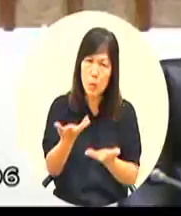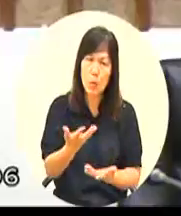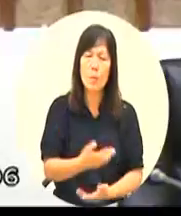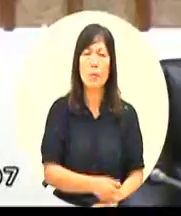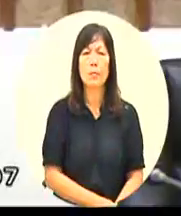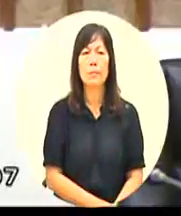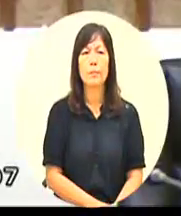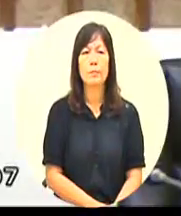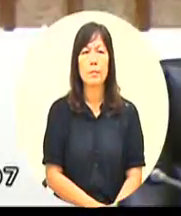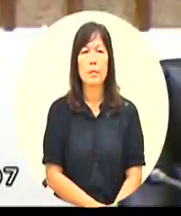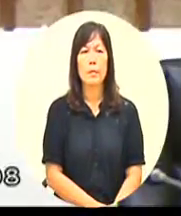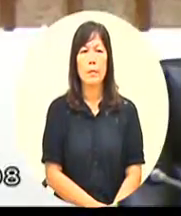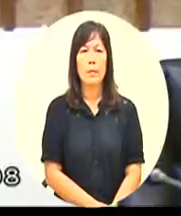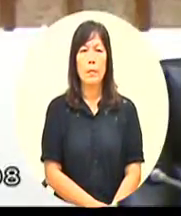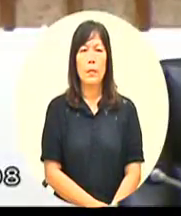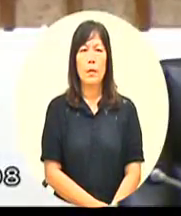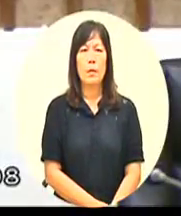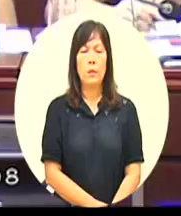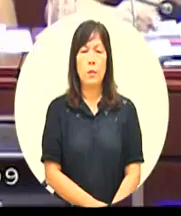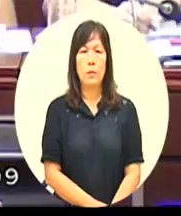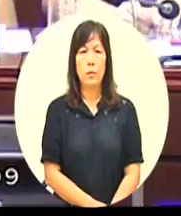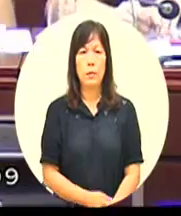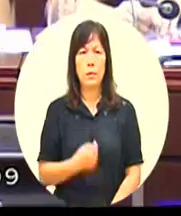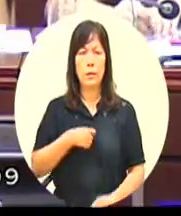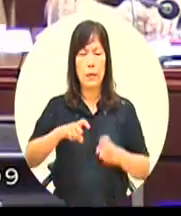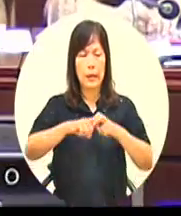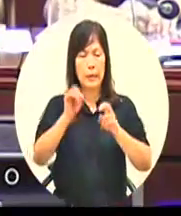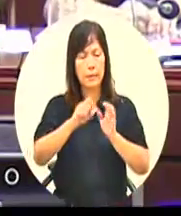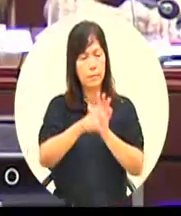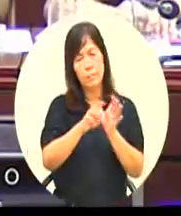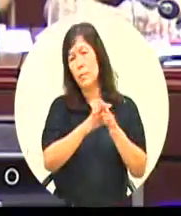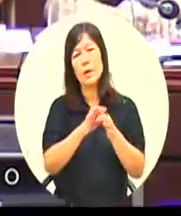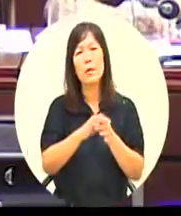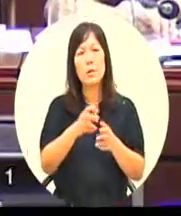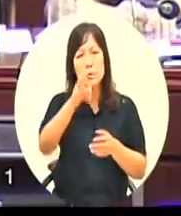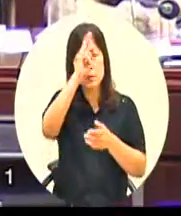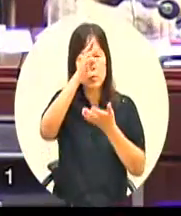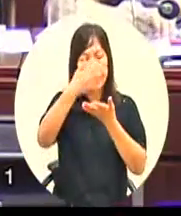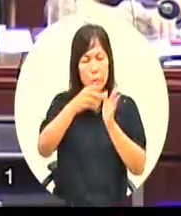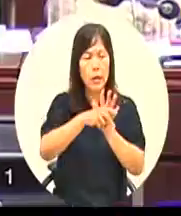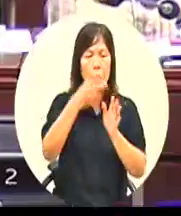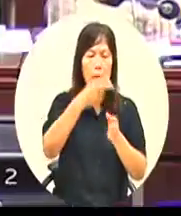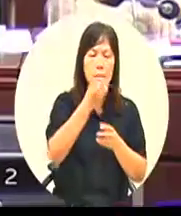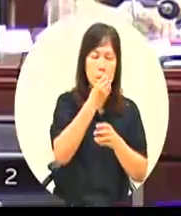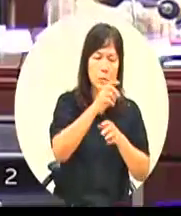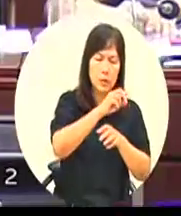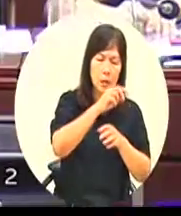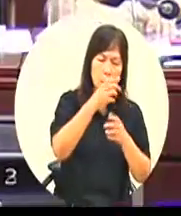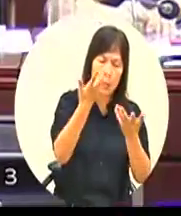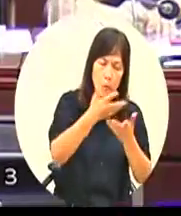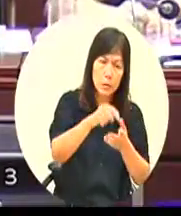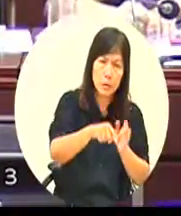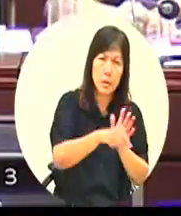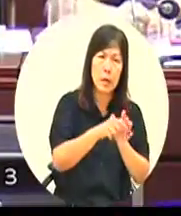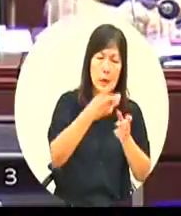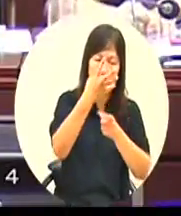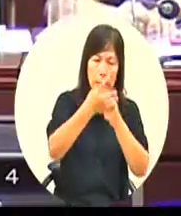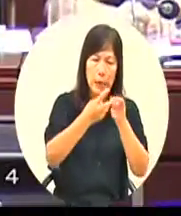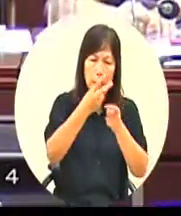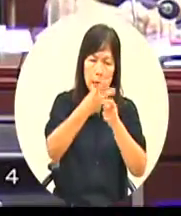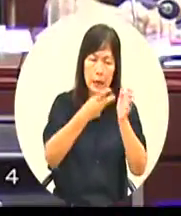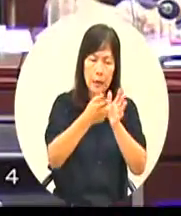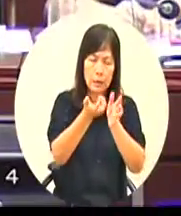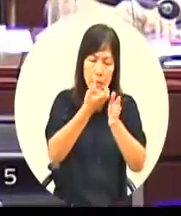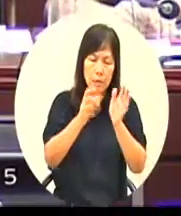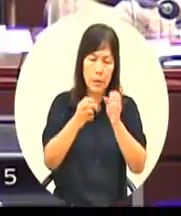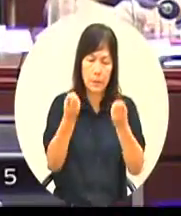答。 非常谢谢李议员这么关心我们的午餐跟食安的问题哦。这两年前发生的这个油品